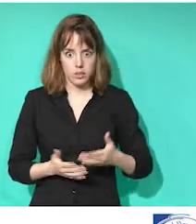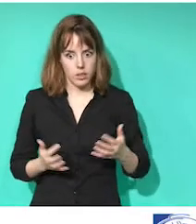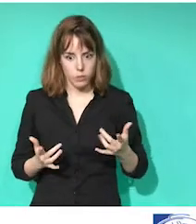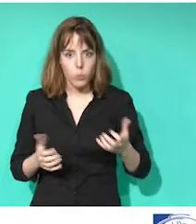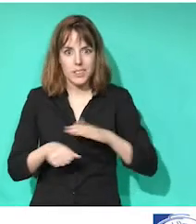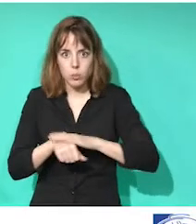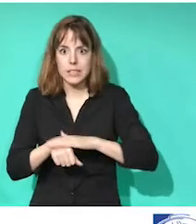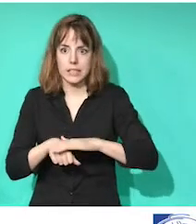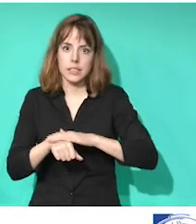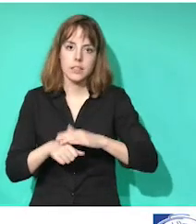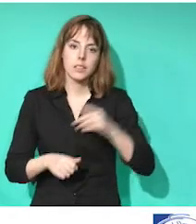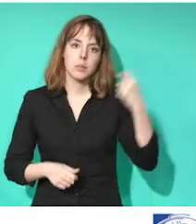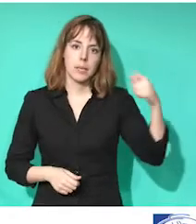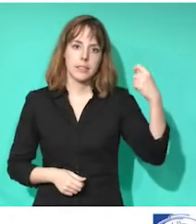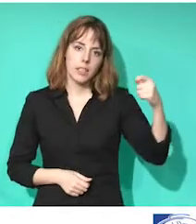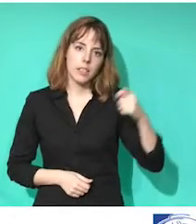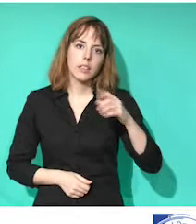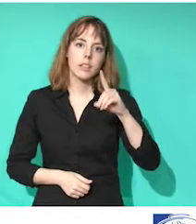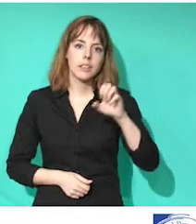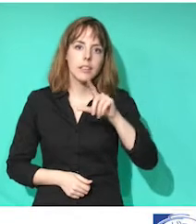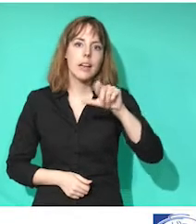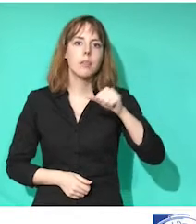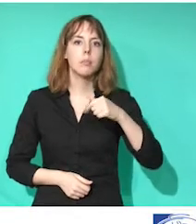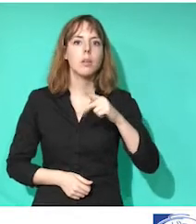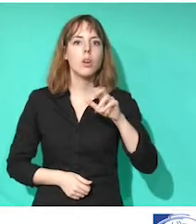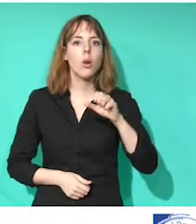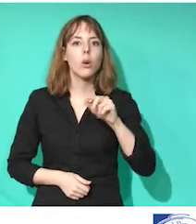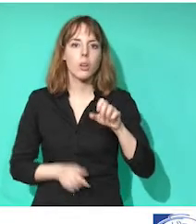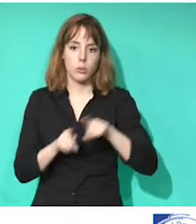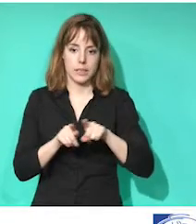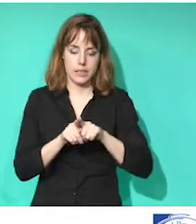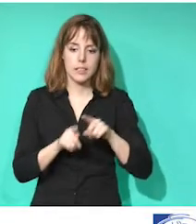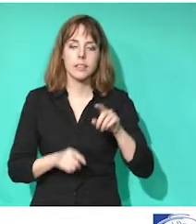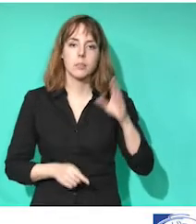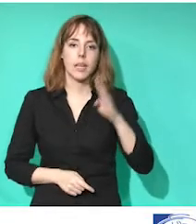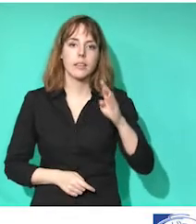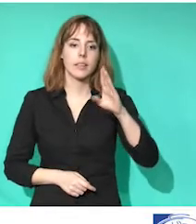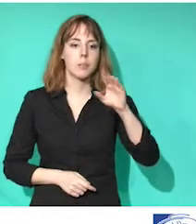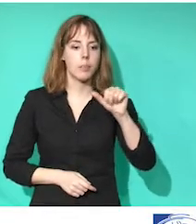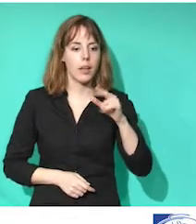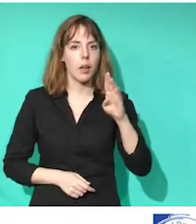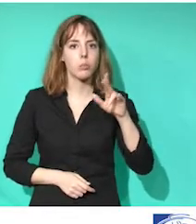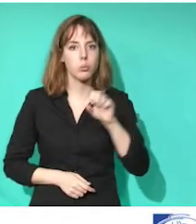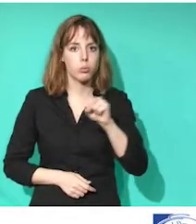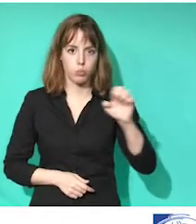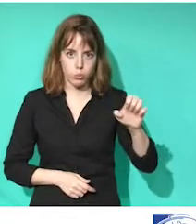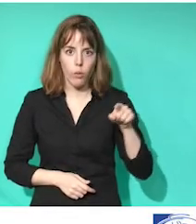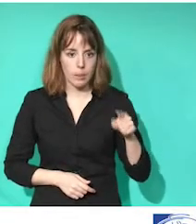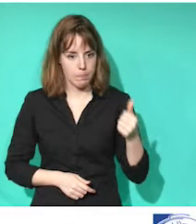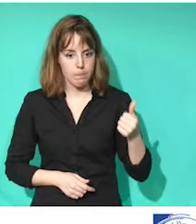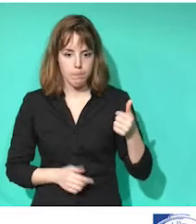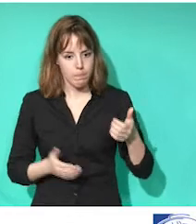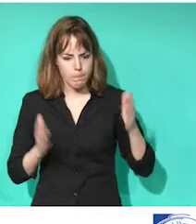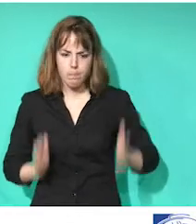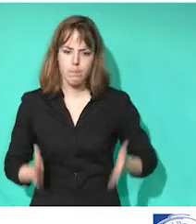le président Joël Delplanque, Béatrice Barbus aussi responsable du plan de féminisation. Et donc, ça a été décentralisé auprès